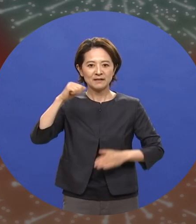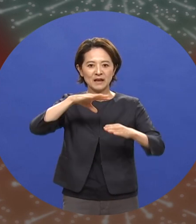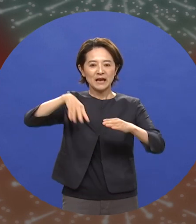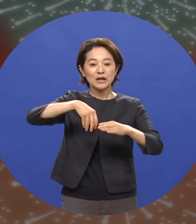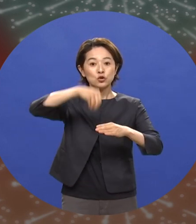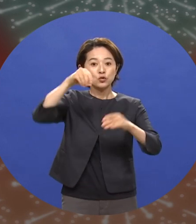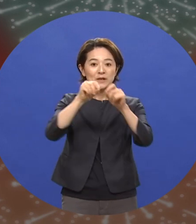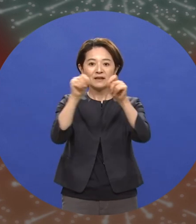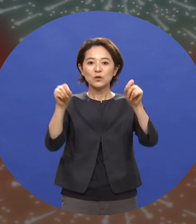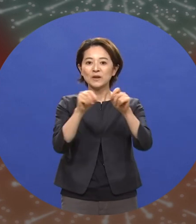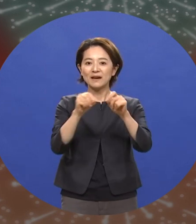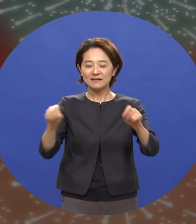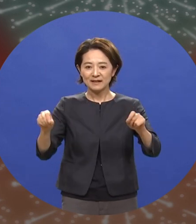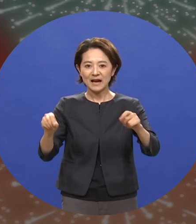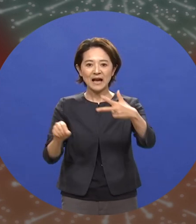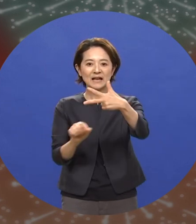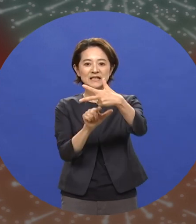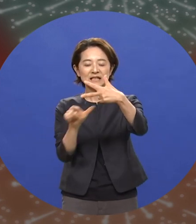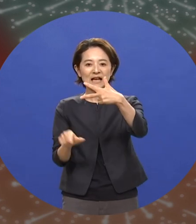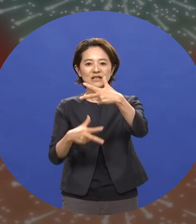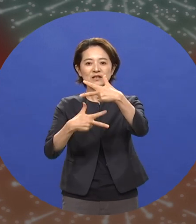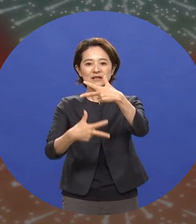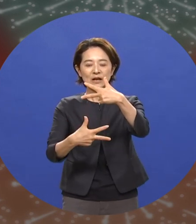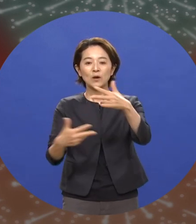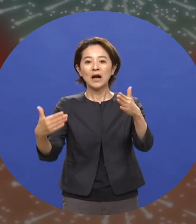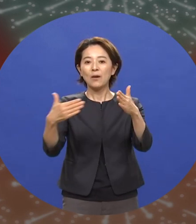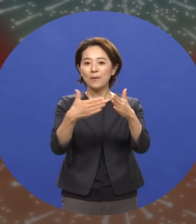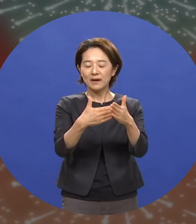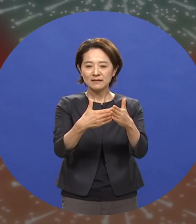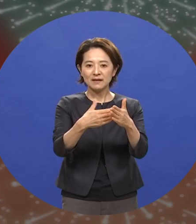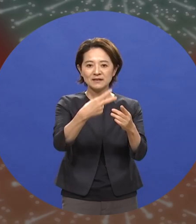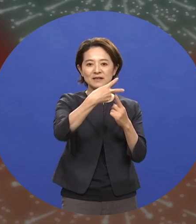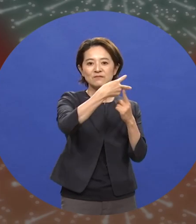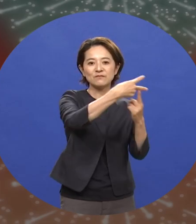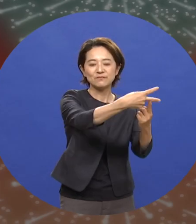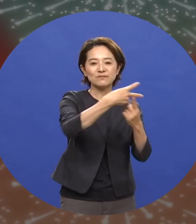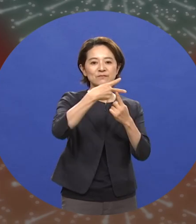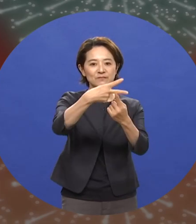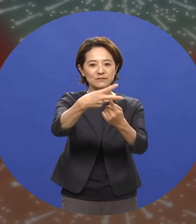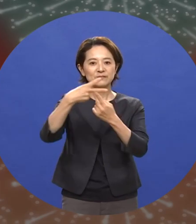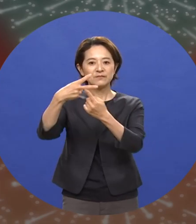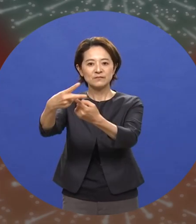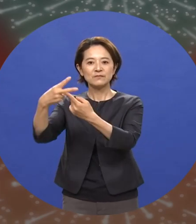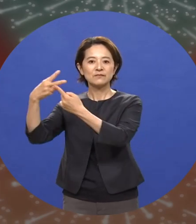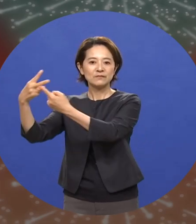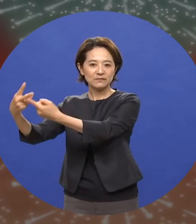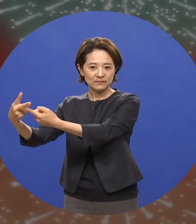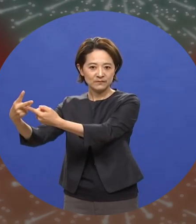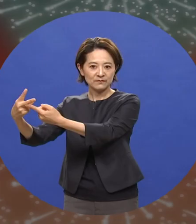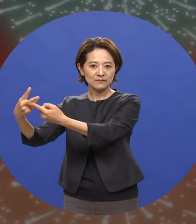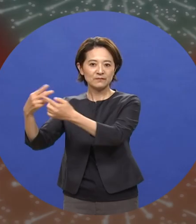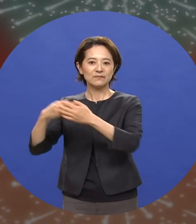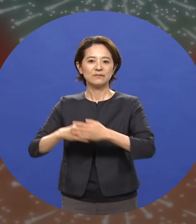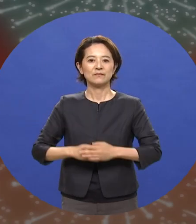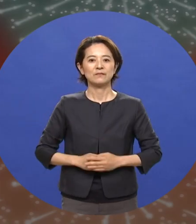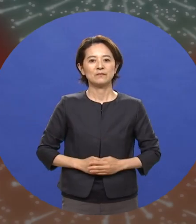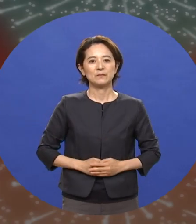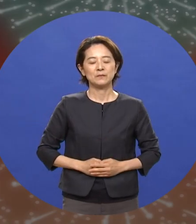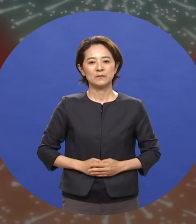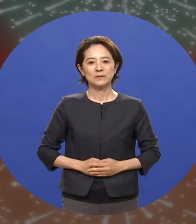果は当落選問わず7月7日金曜日までに返信用はがきで通知します。